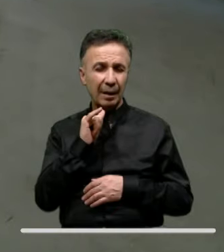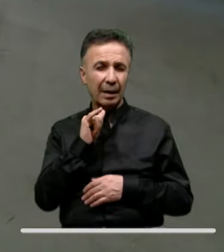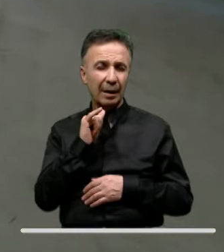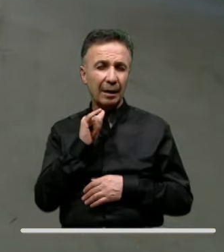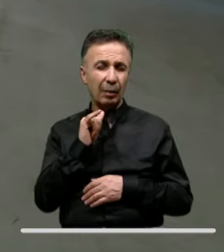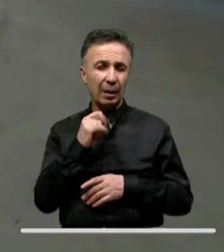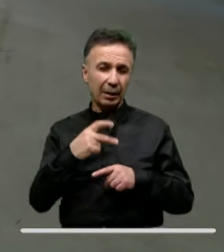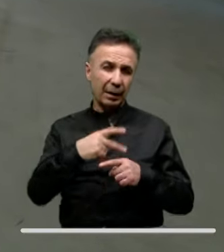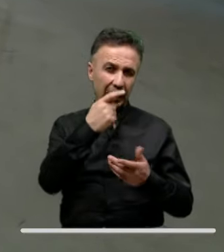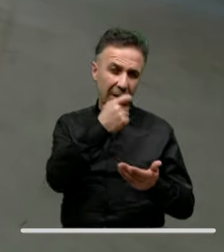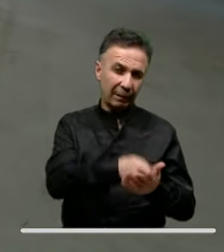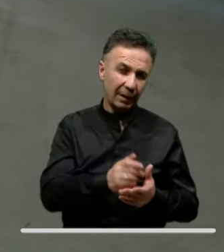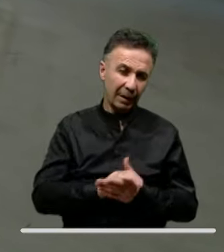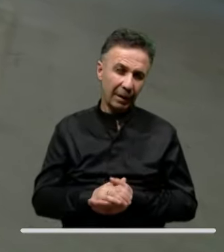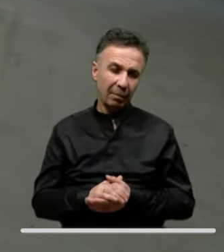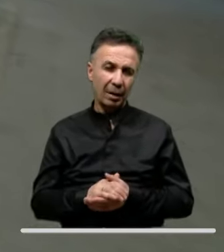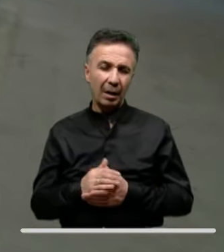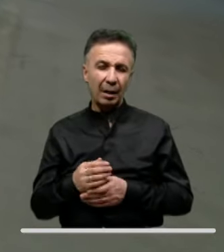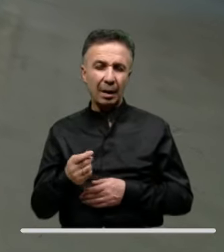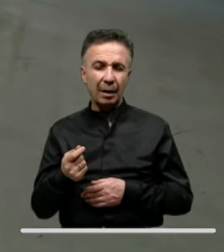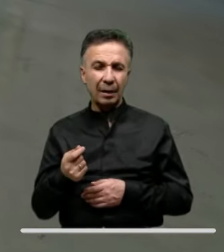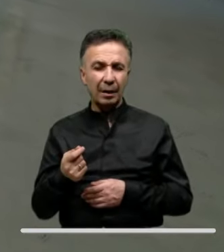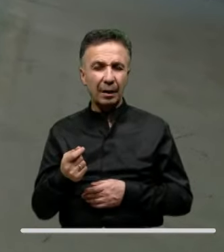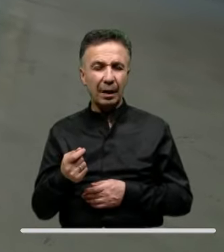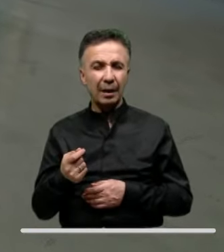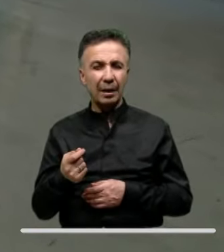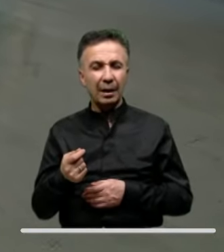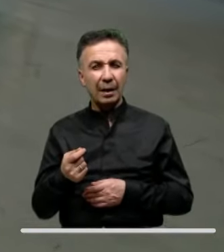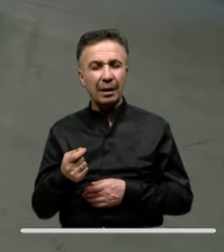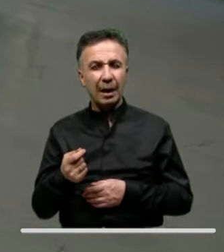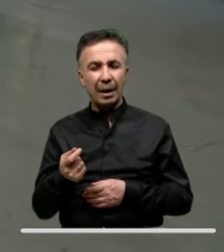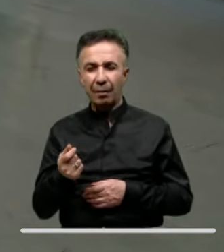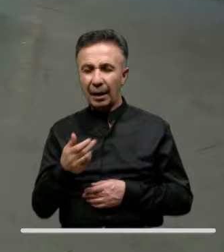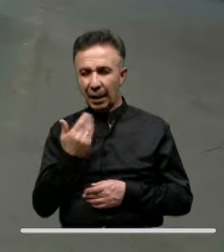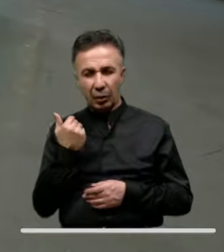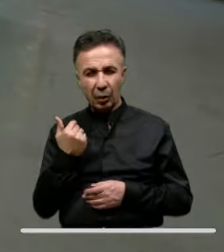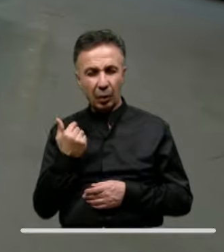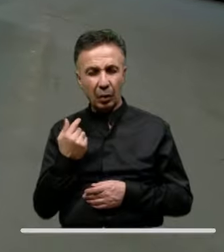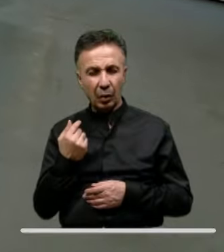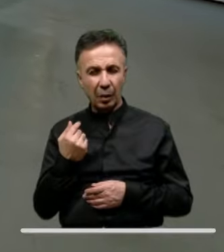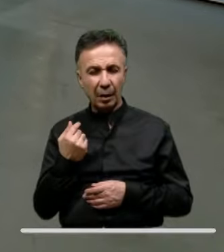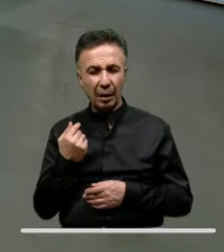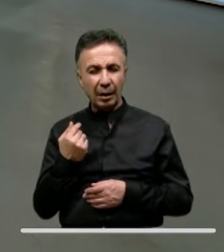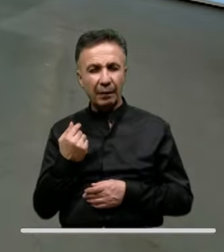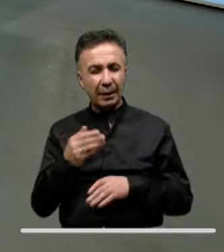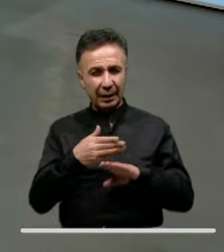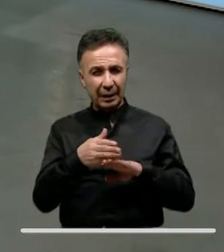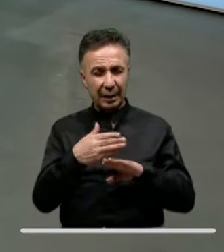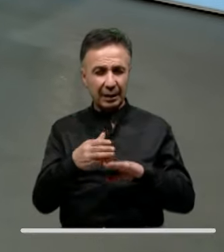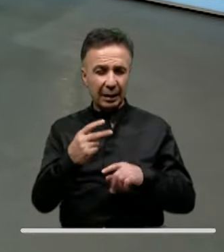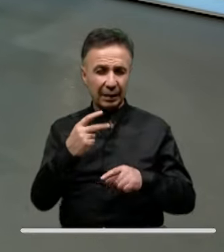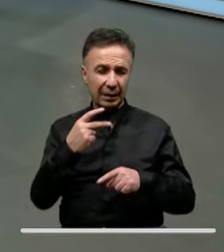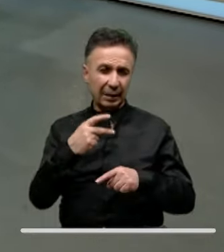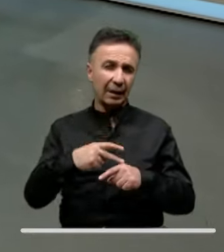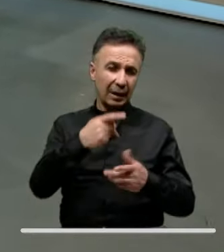bir anda elde mevcut değil. Bunu birkaç taksit şeklinde verilebilir mi? Bununla ilgili hocamdan izahat